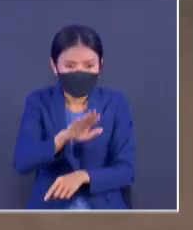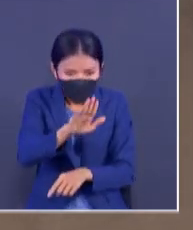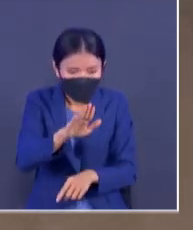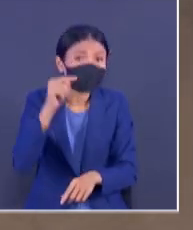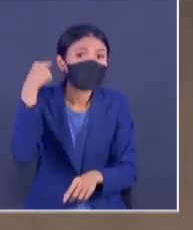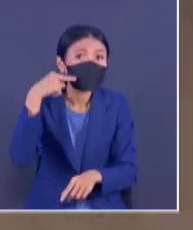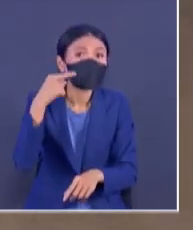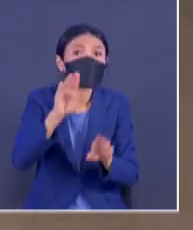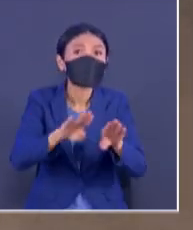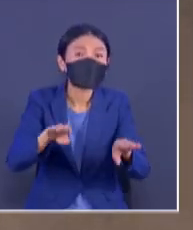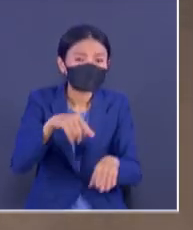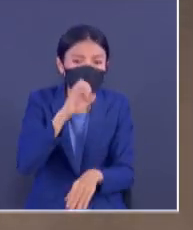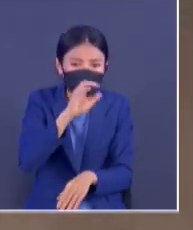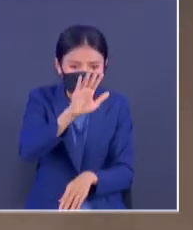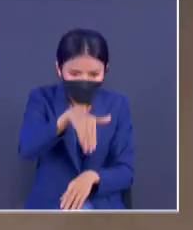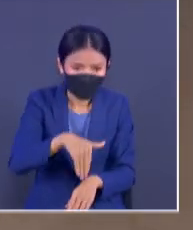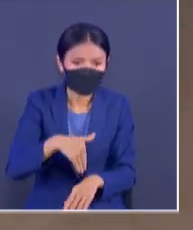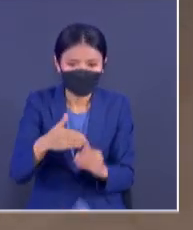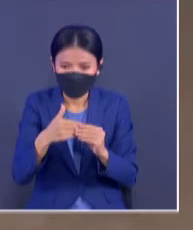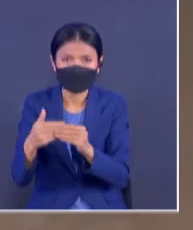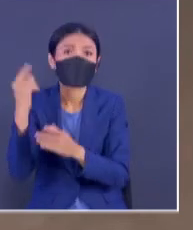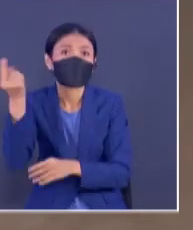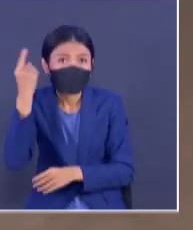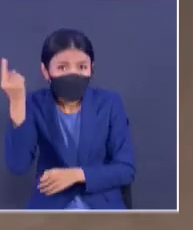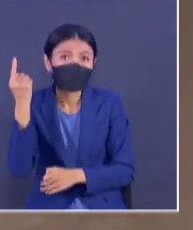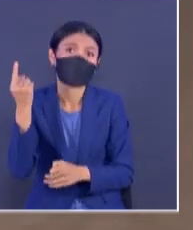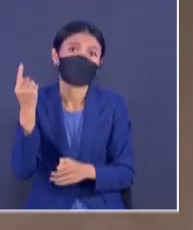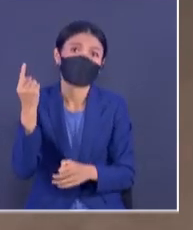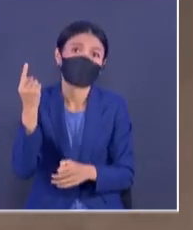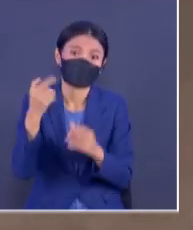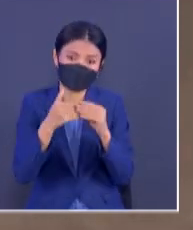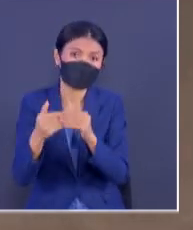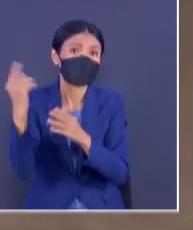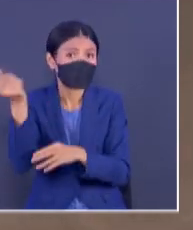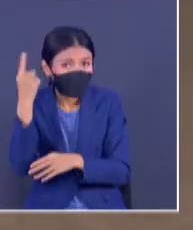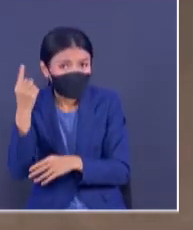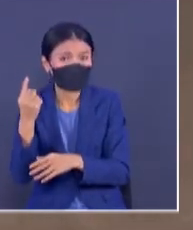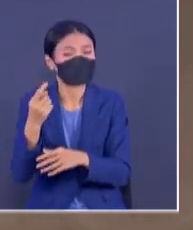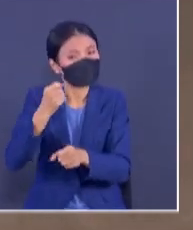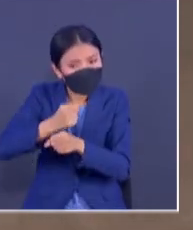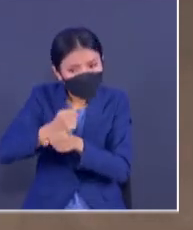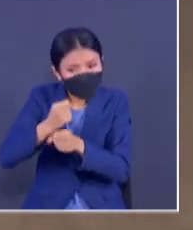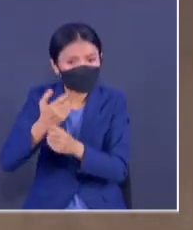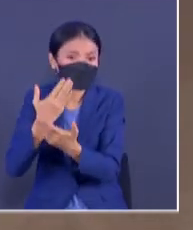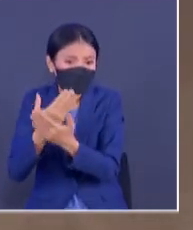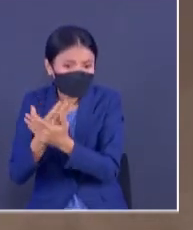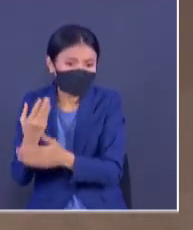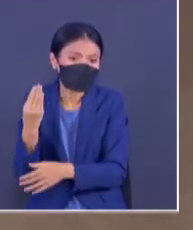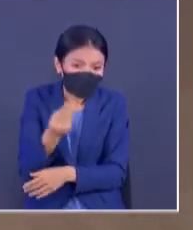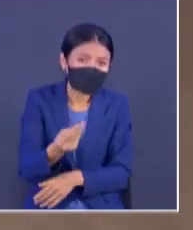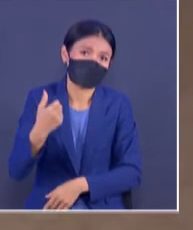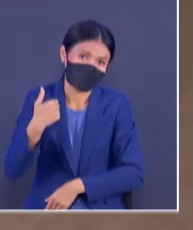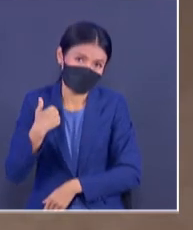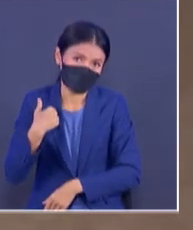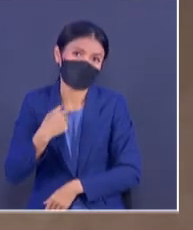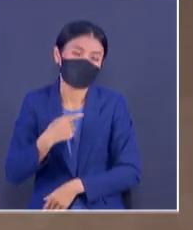ก็ไม่มีแสดงไปเที่ยวแล้วก็จะให้งานทำเนี้ยเป็นรายได้ดีเป็นแอดมินขายของนะ